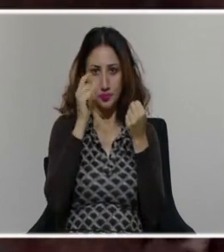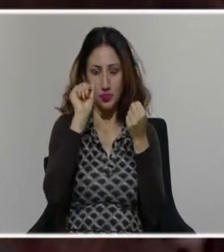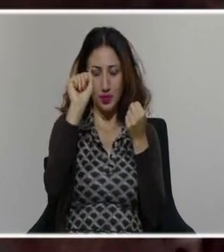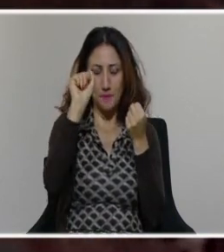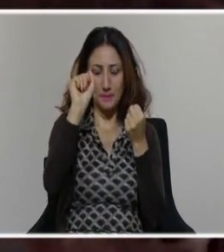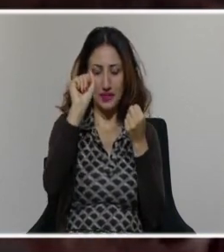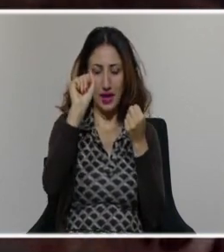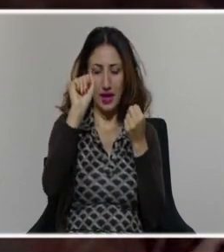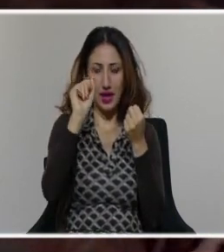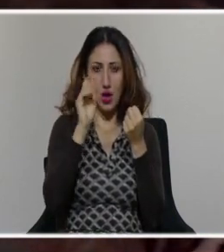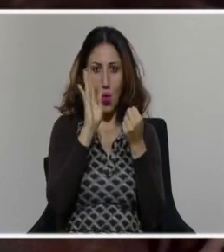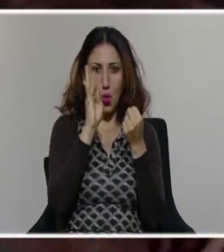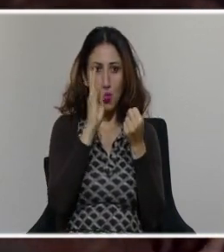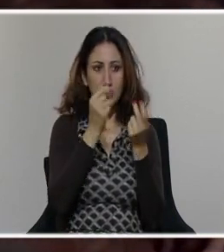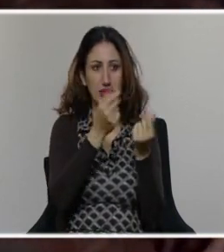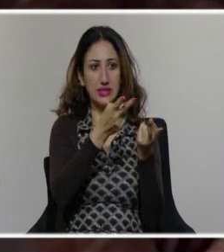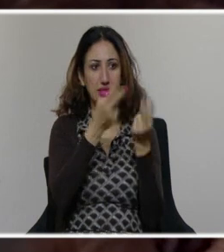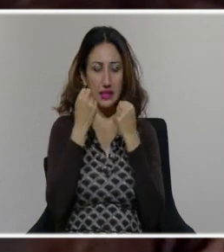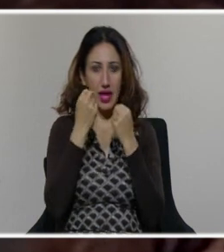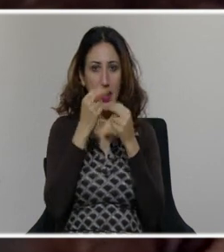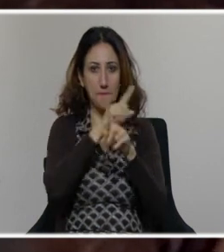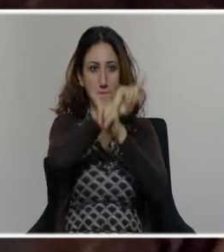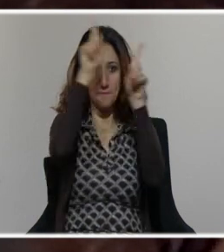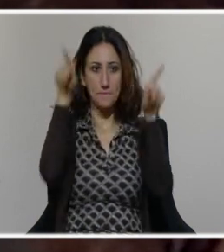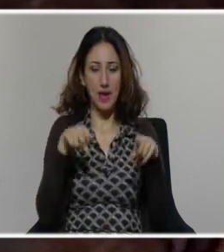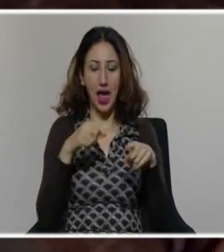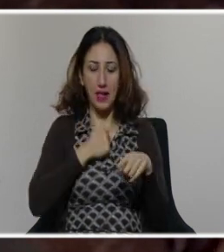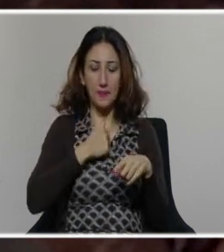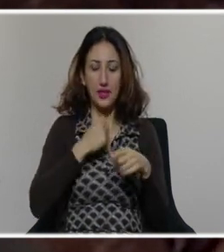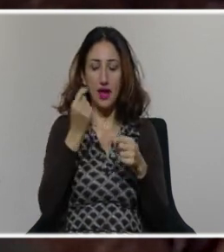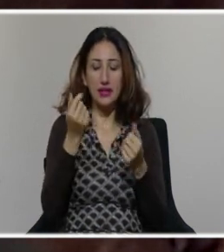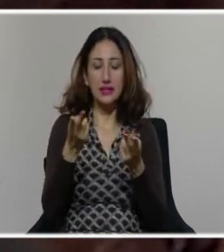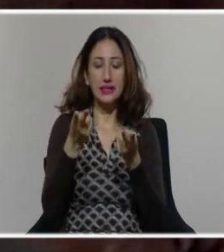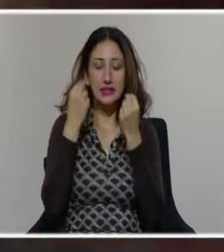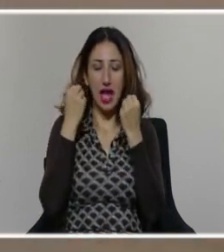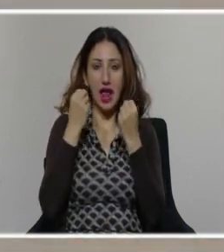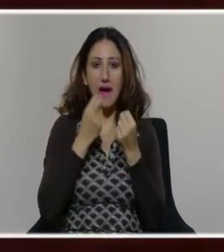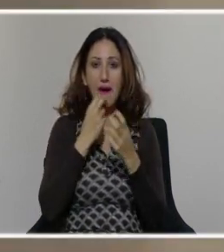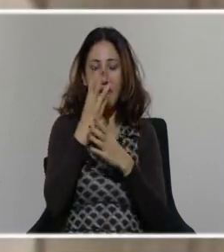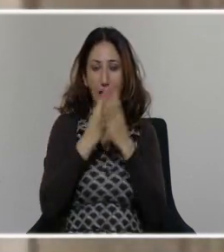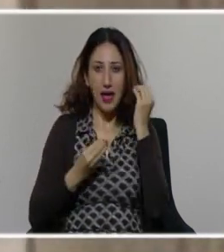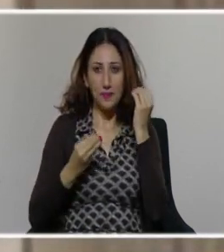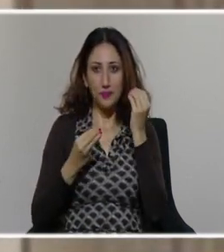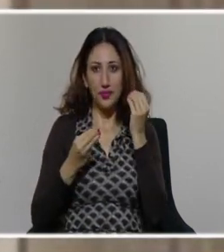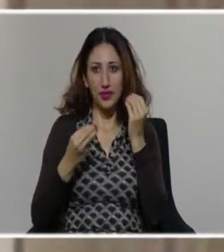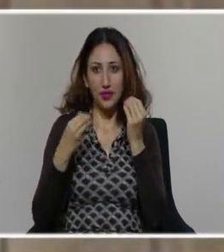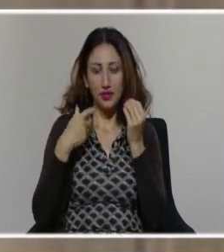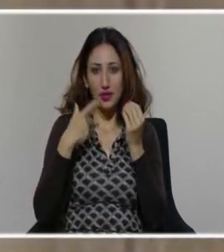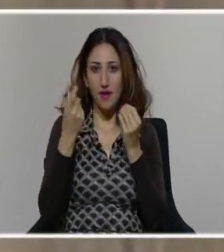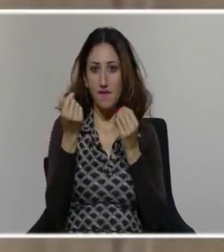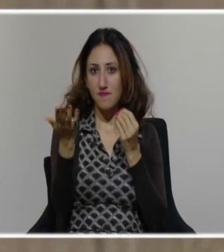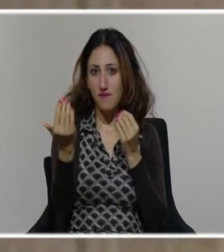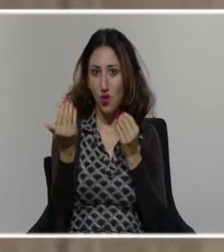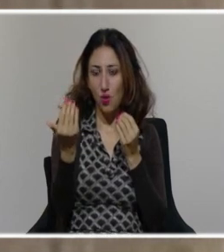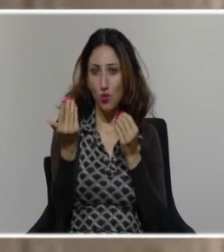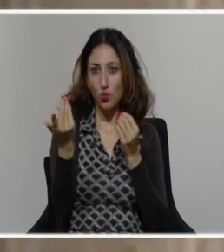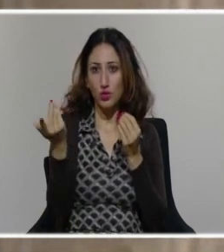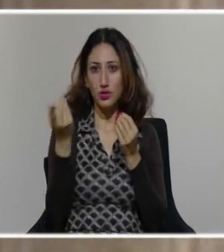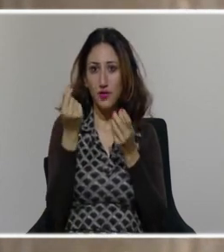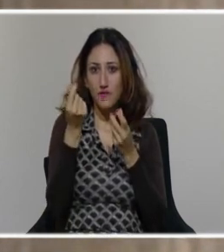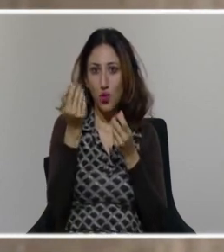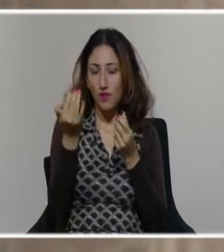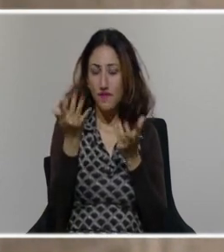من جوزي أو من المحل بتاعي وخباه، ورحت عشان أسترجع أو يعني أسترجع الفلوس